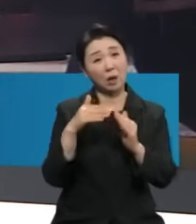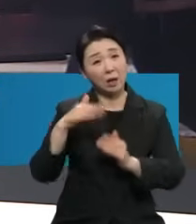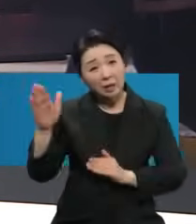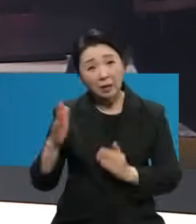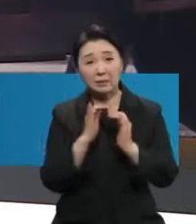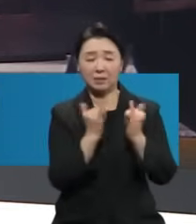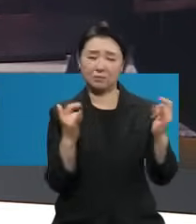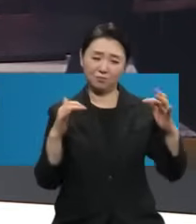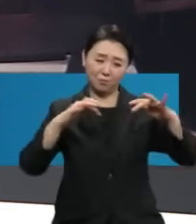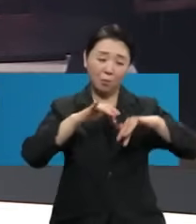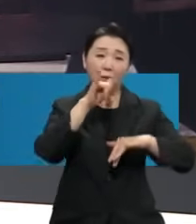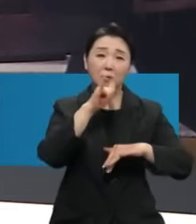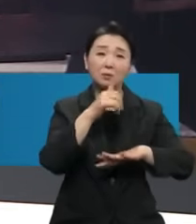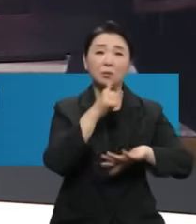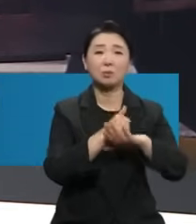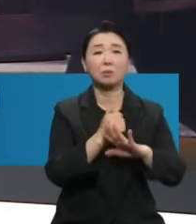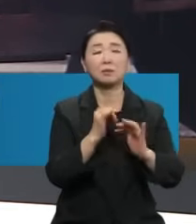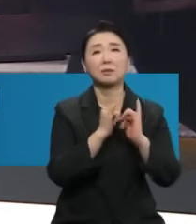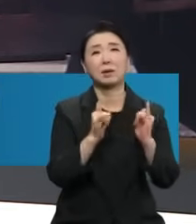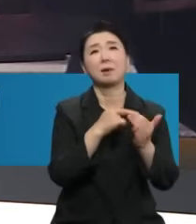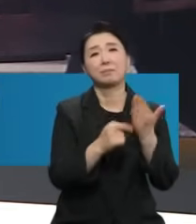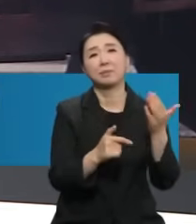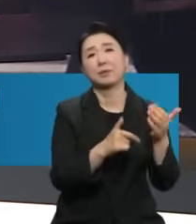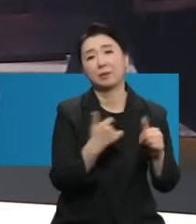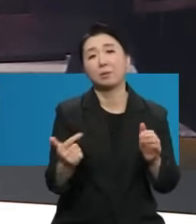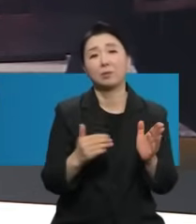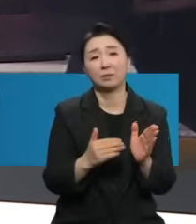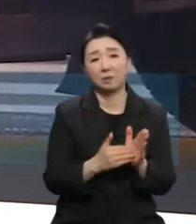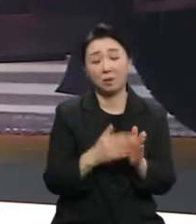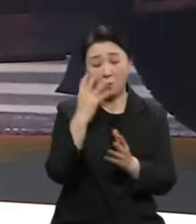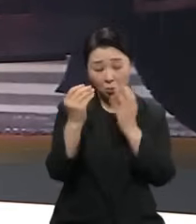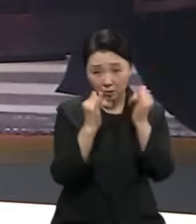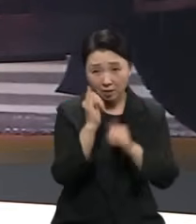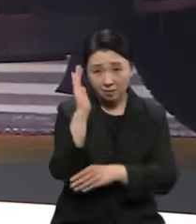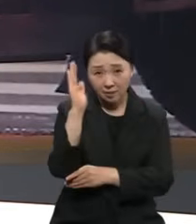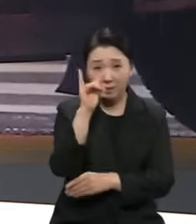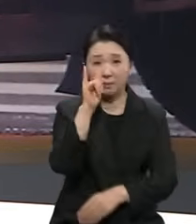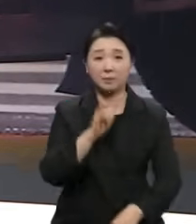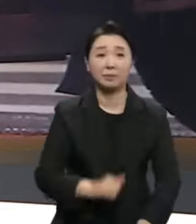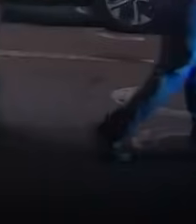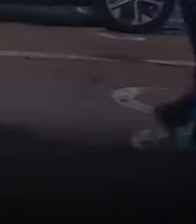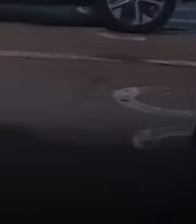몰려 있어서 인명피해는 더 컸습니다. 목격자들의 이야기 들어보겠습니다.